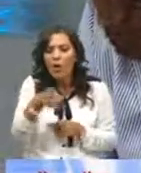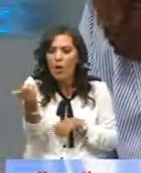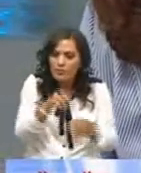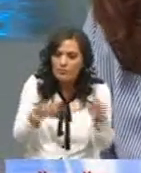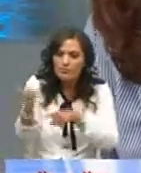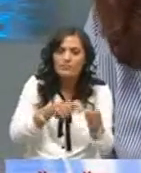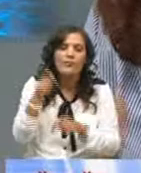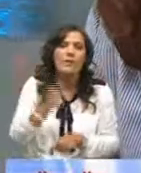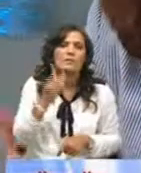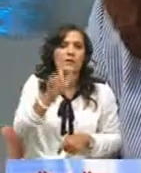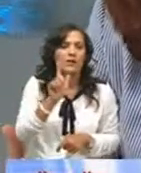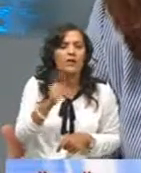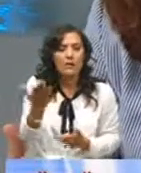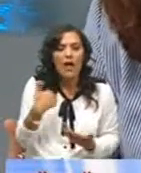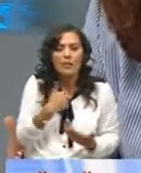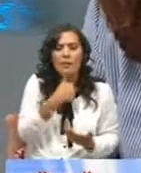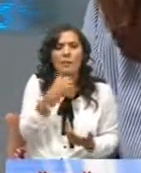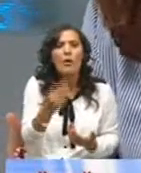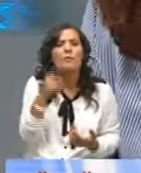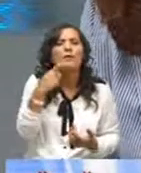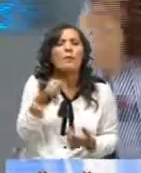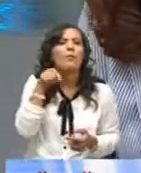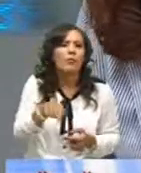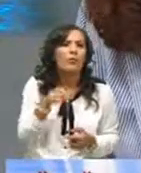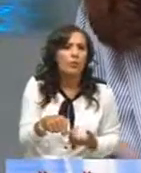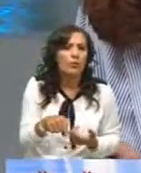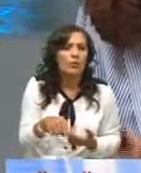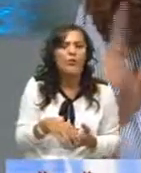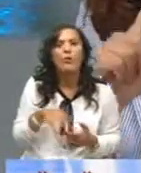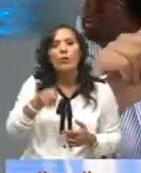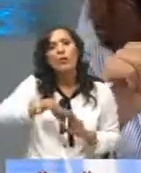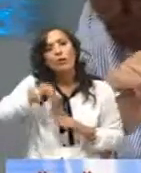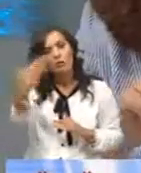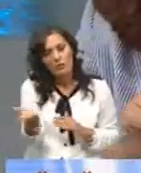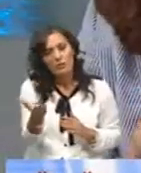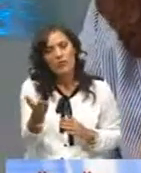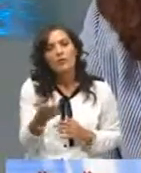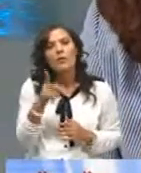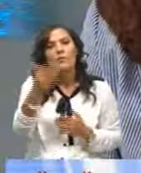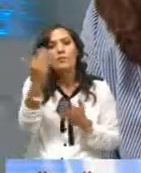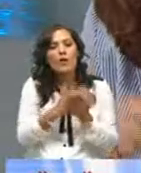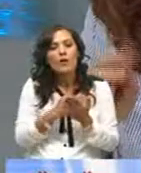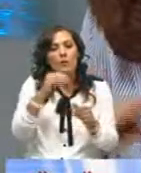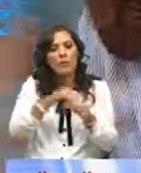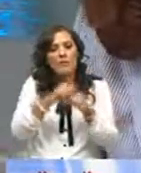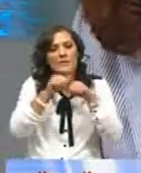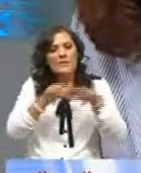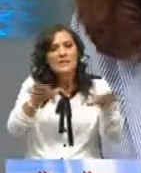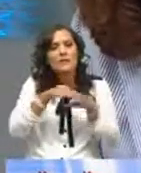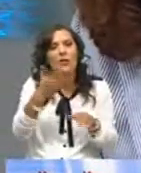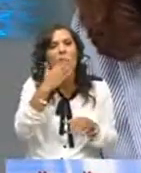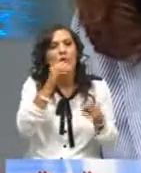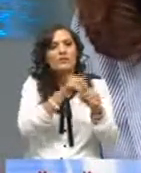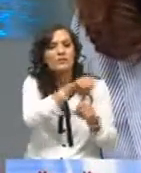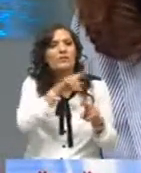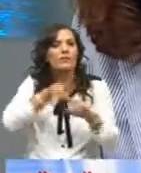göstermesi gerekiyor zaten ebeveyn olmak da buradan geliyor Onun dışında programlanmış bir sistem gibi